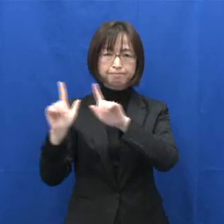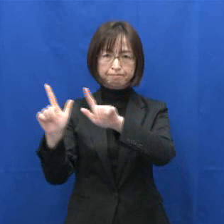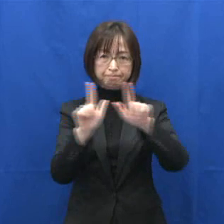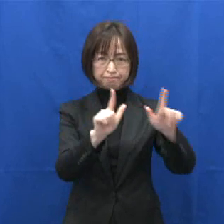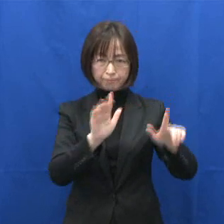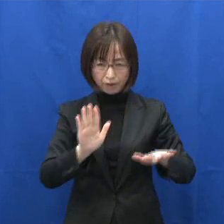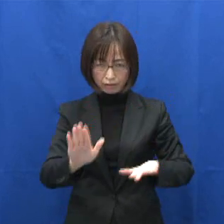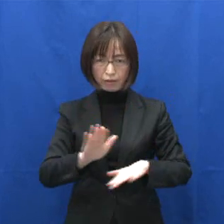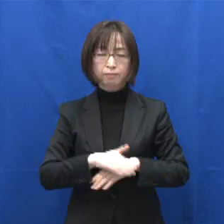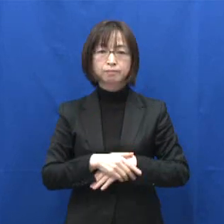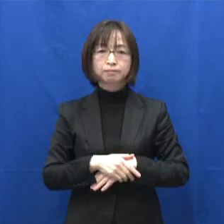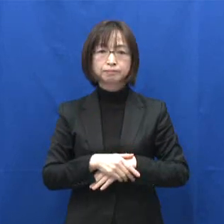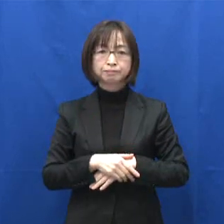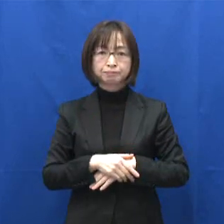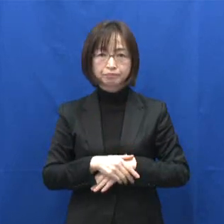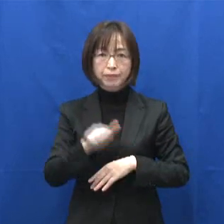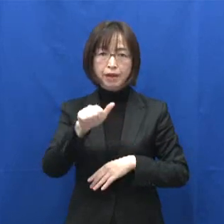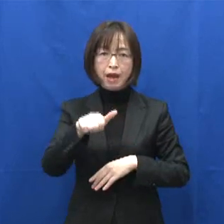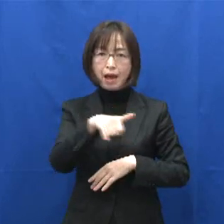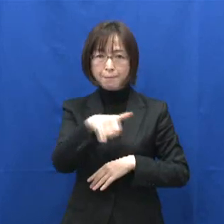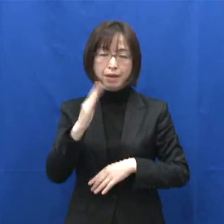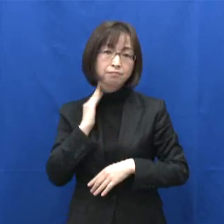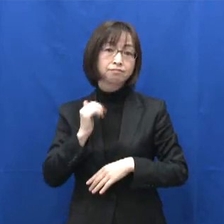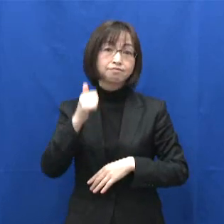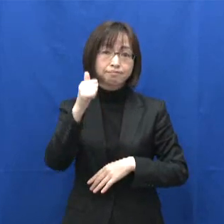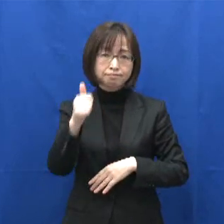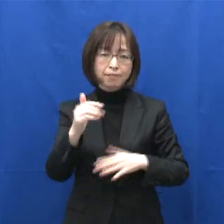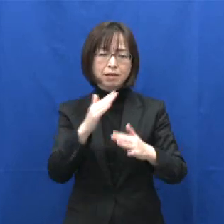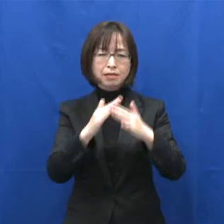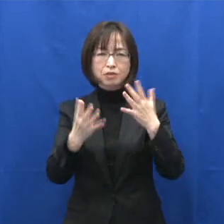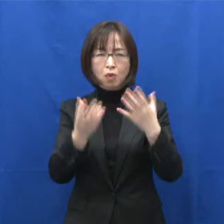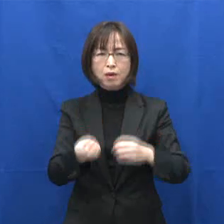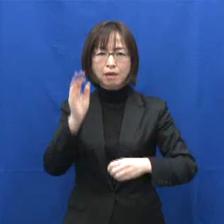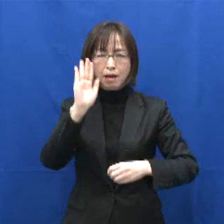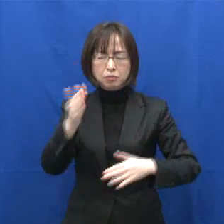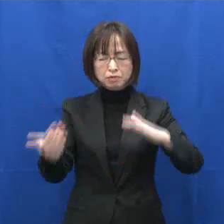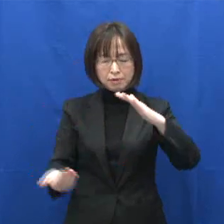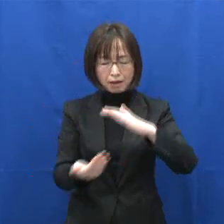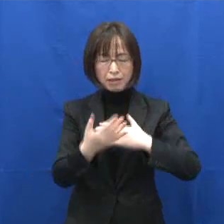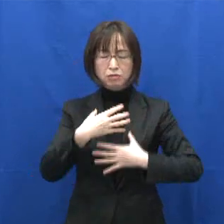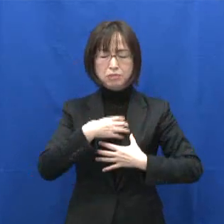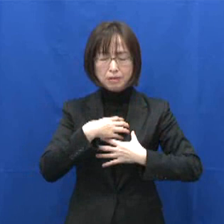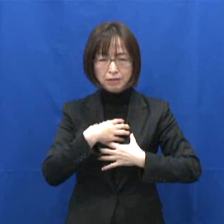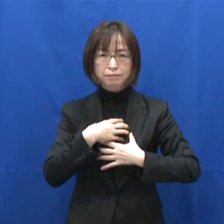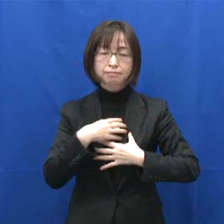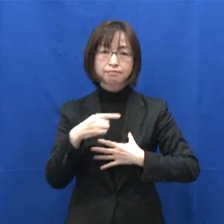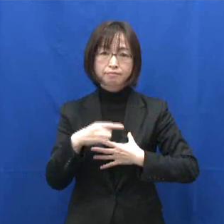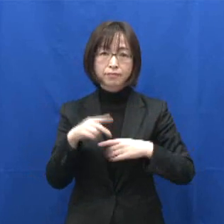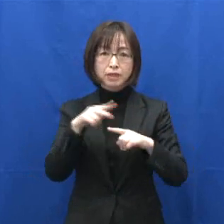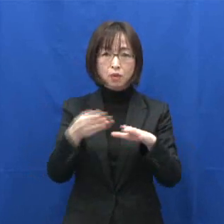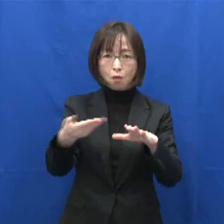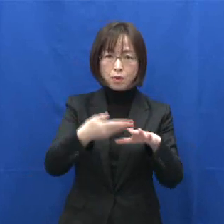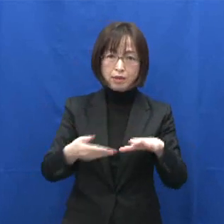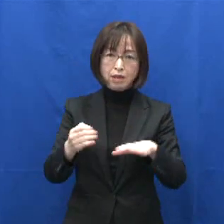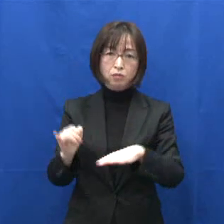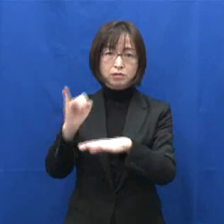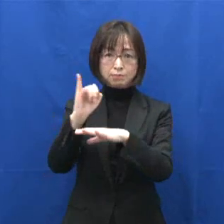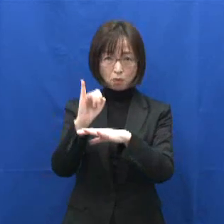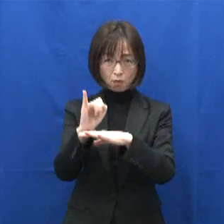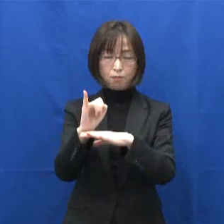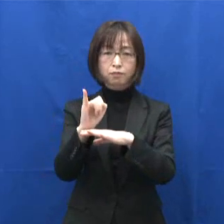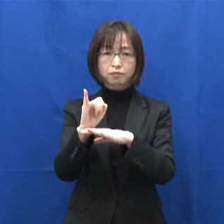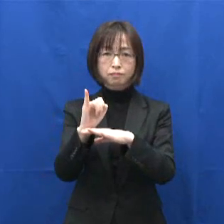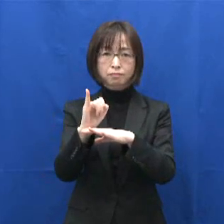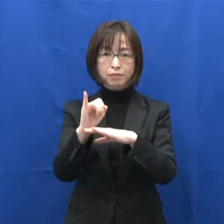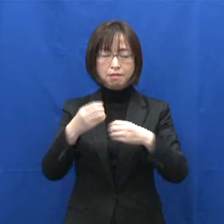ました。安倍首相は戦後の最大の危機として、また小池都知事もですね、